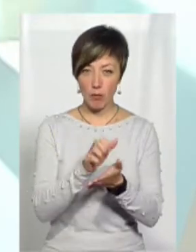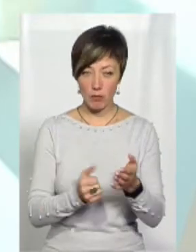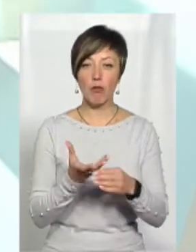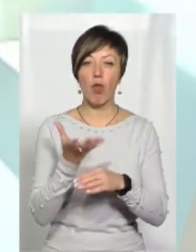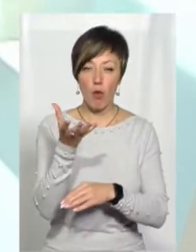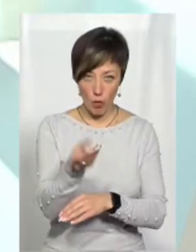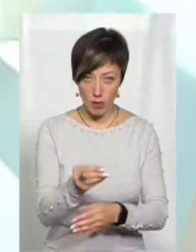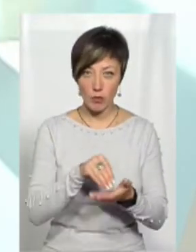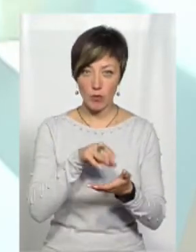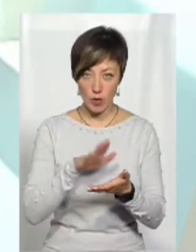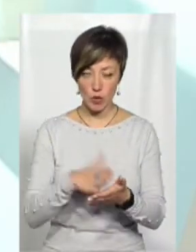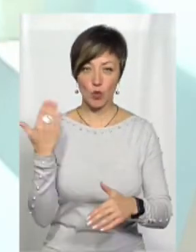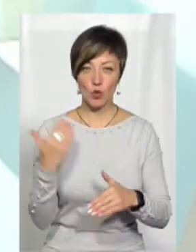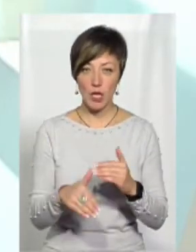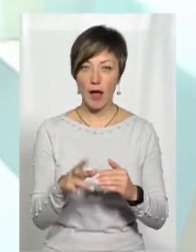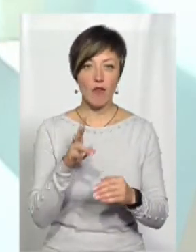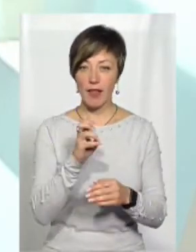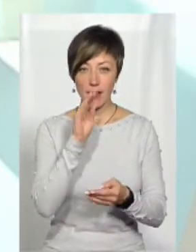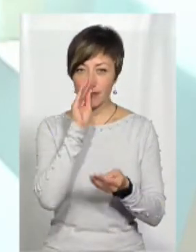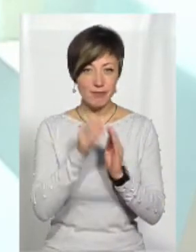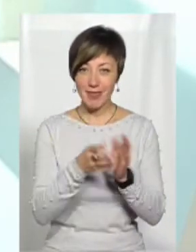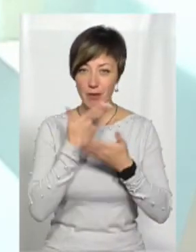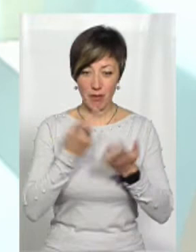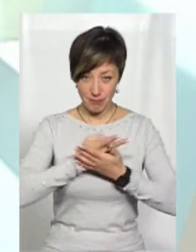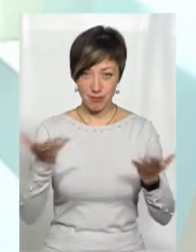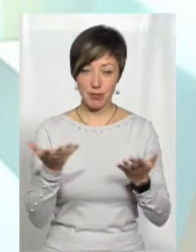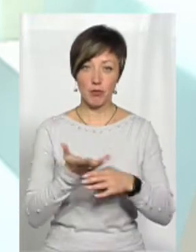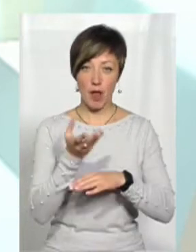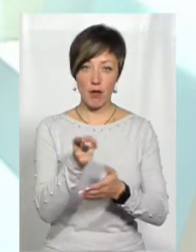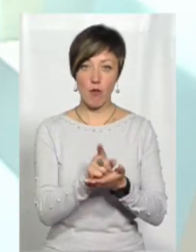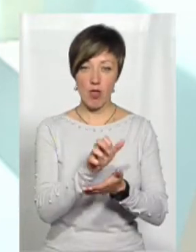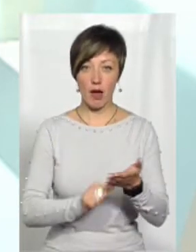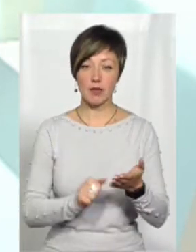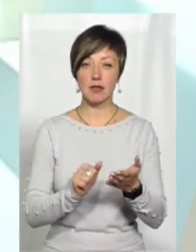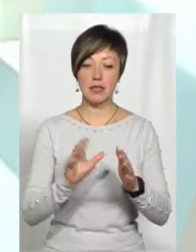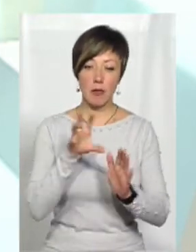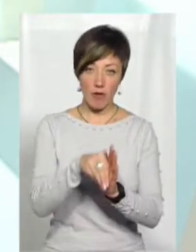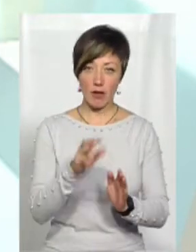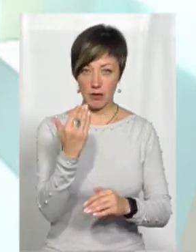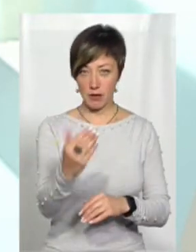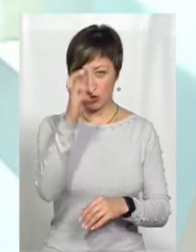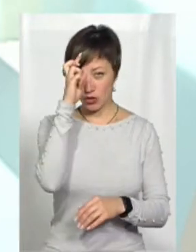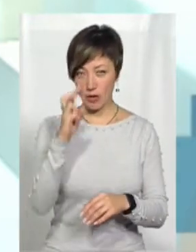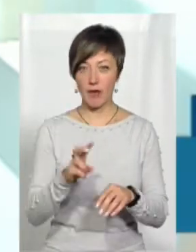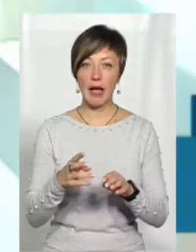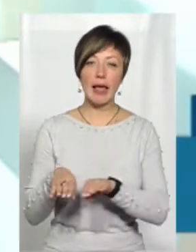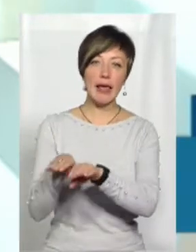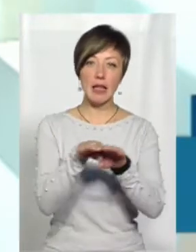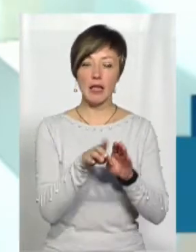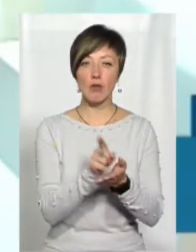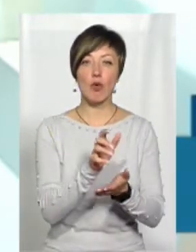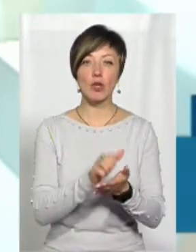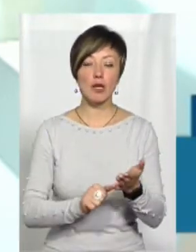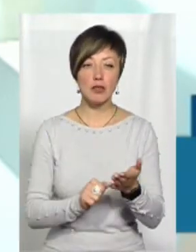от, вони вже зареєстровані і вони не є в тіні. Вони платять ті податки, які для них запровадила держава у вигляді єдиного